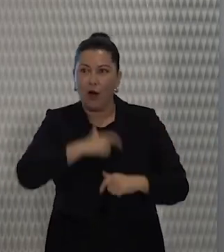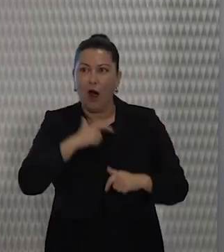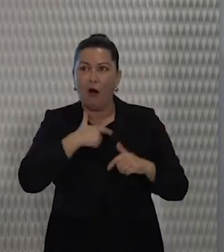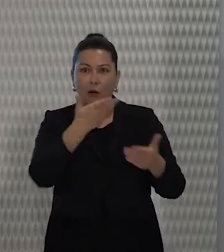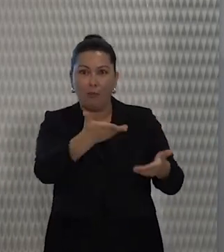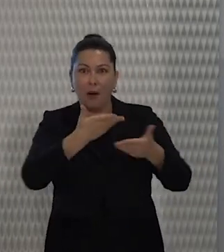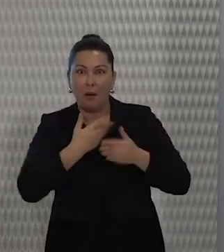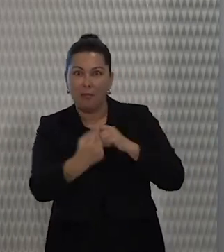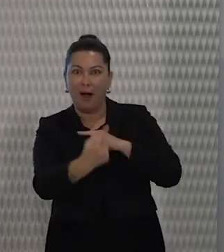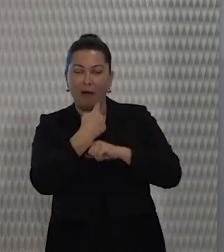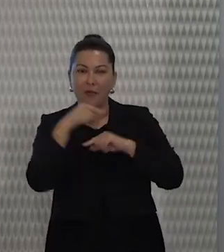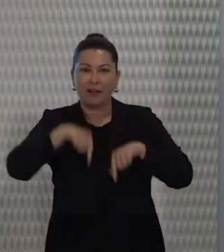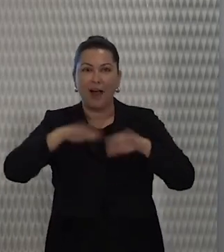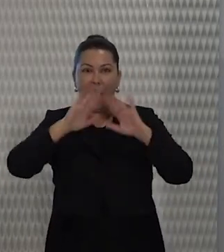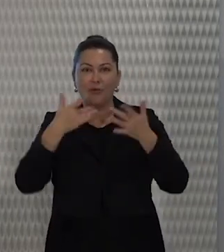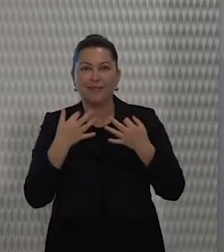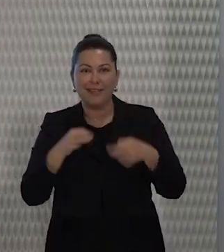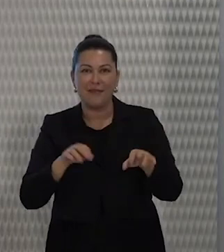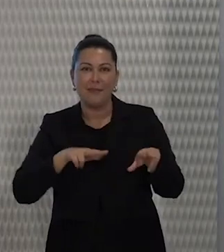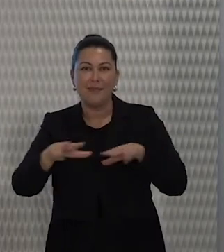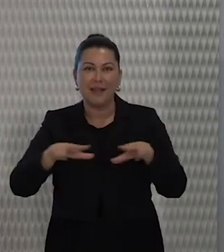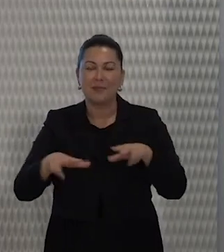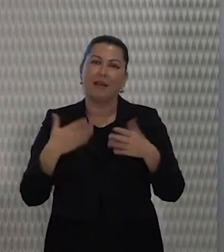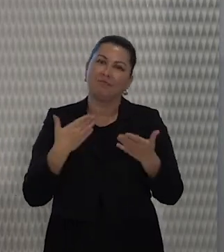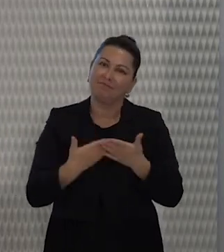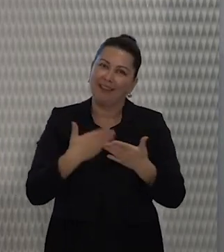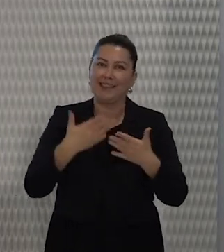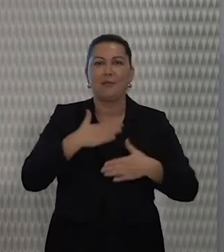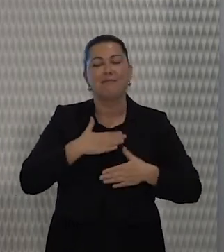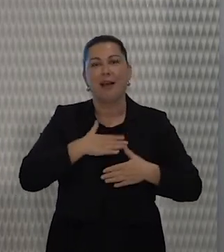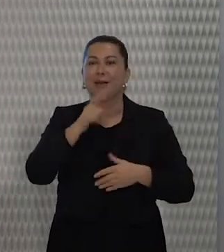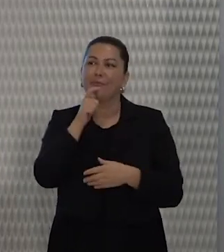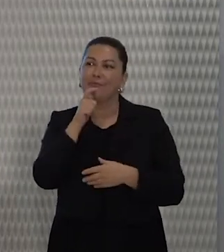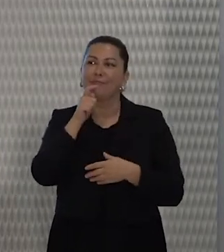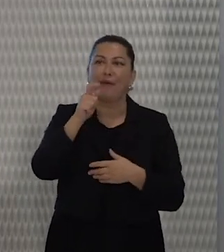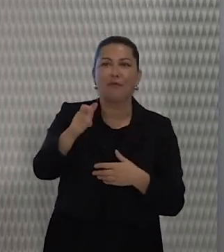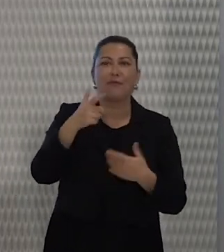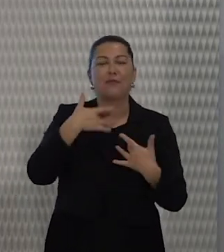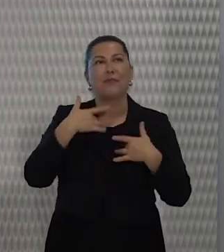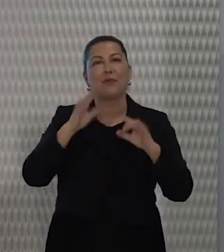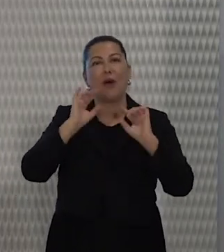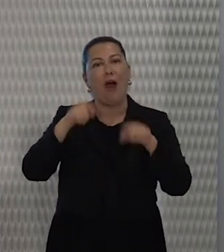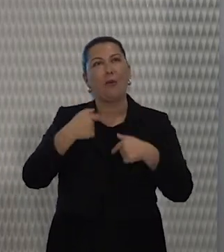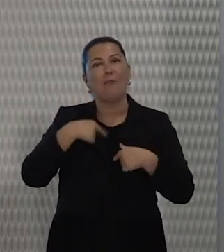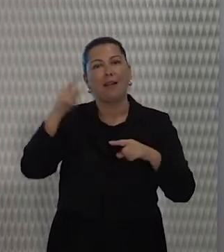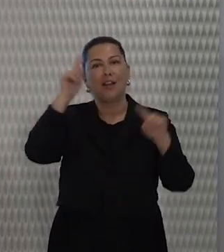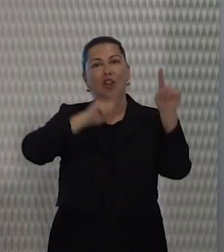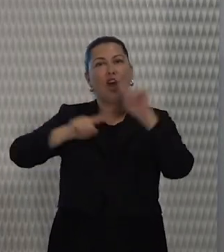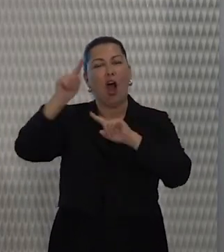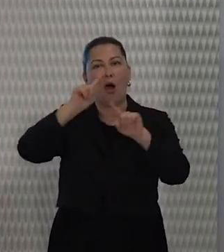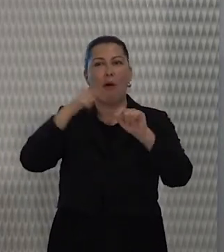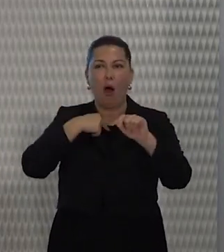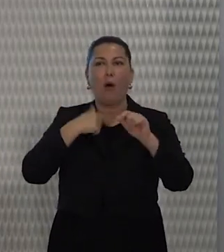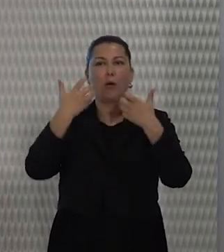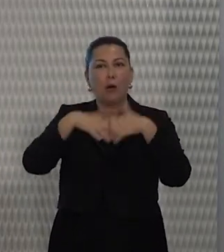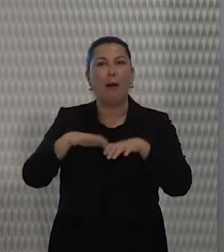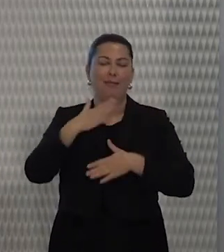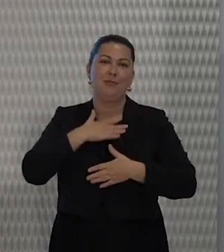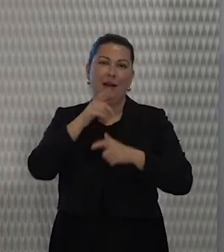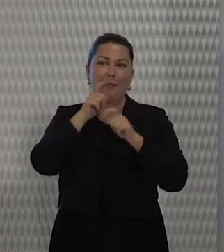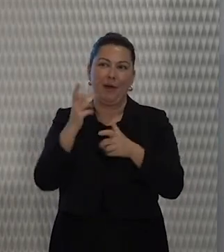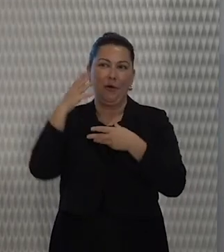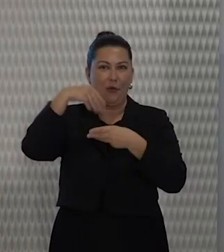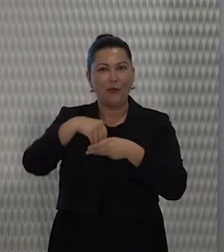hier im Hause managen darf und somit auch meine Berufung und mein Traum irgendwo zum Beruf geworden sind. Aber natürlich